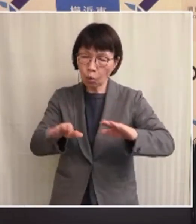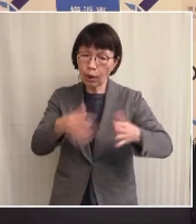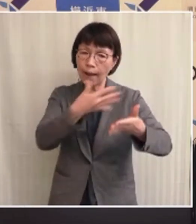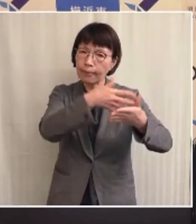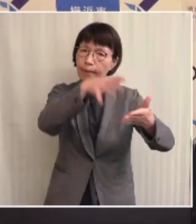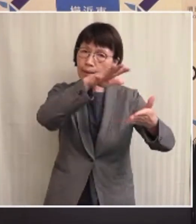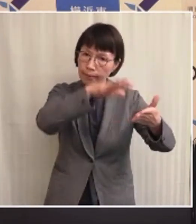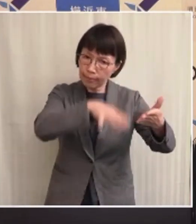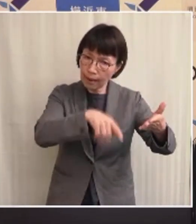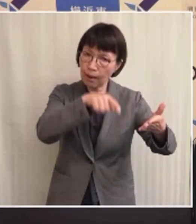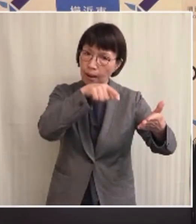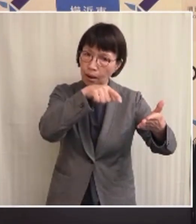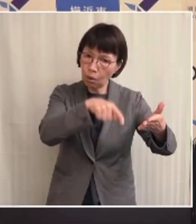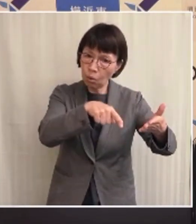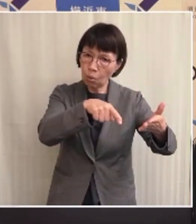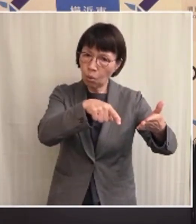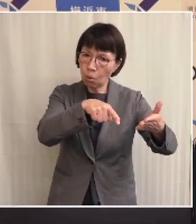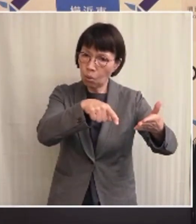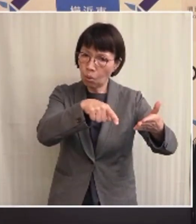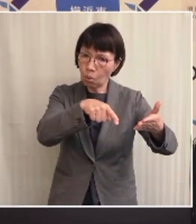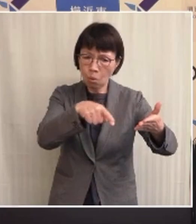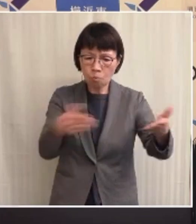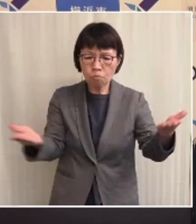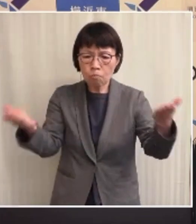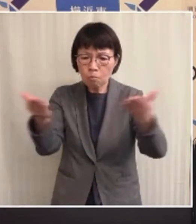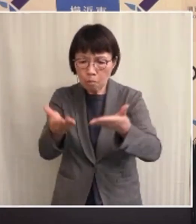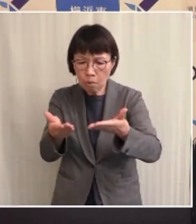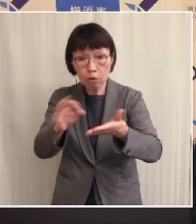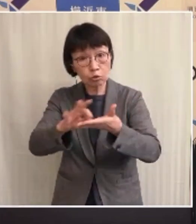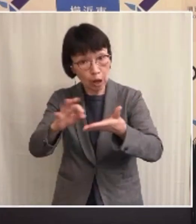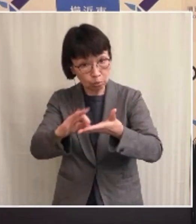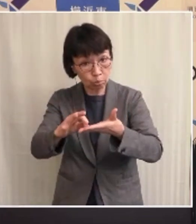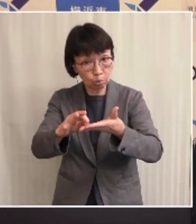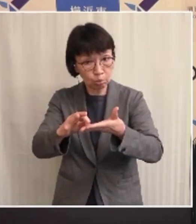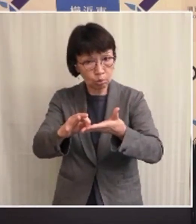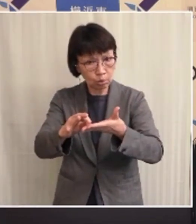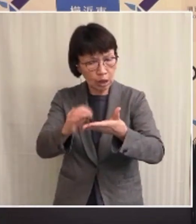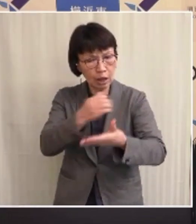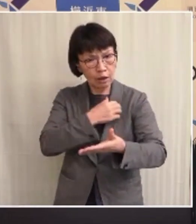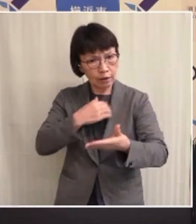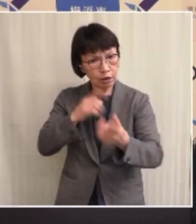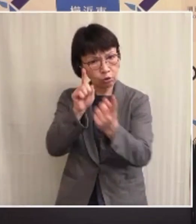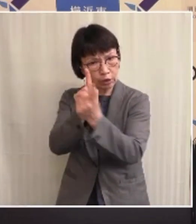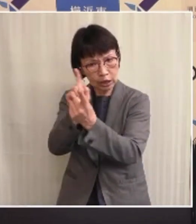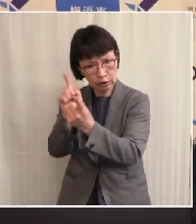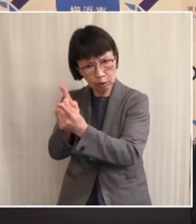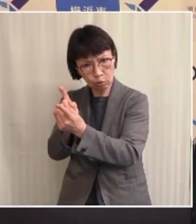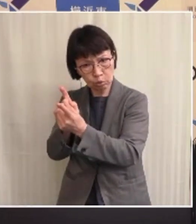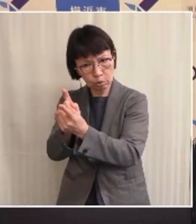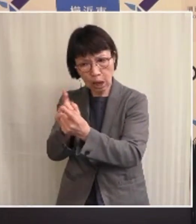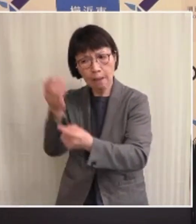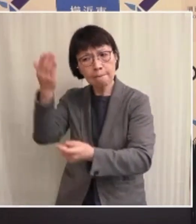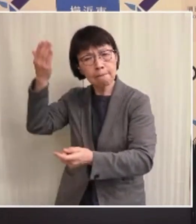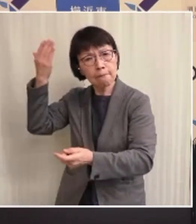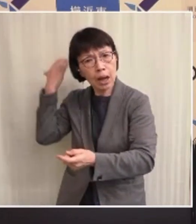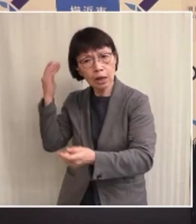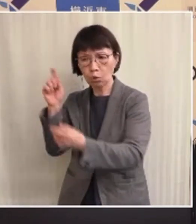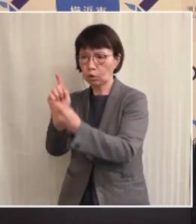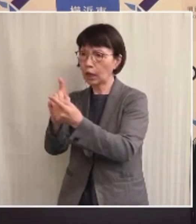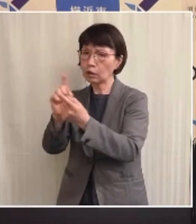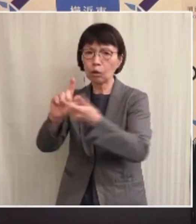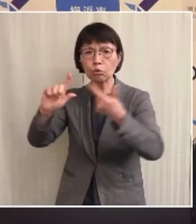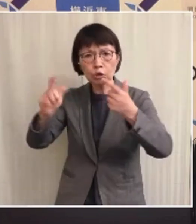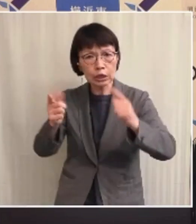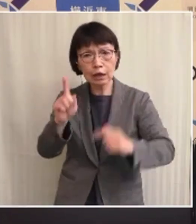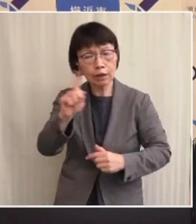を、重層的にその活用することでできる対策っていうのが、はい、この従来のものとどう違うのかっ